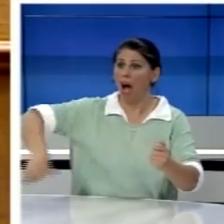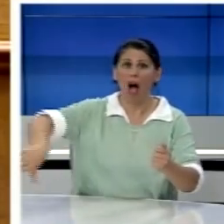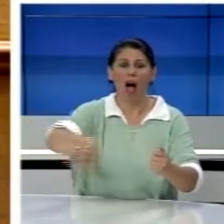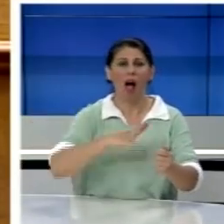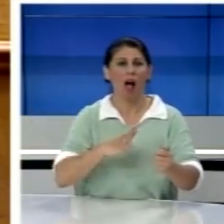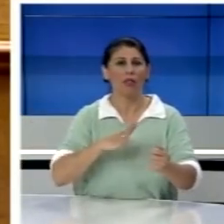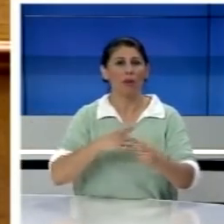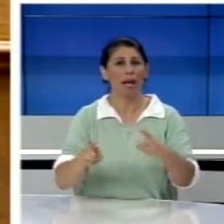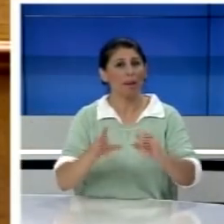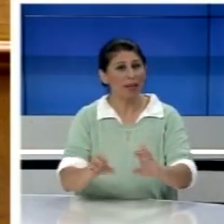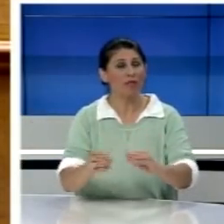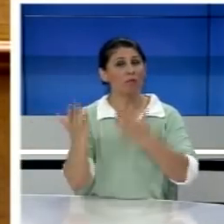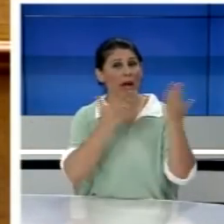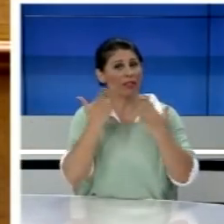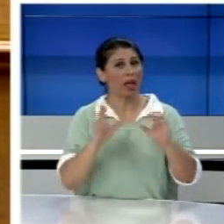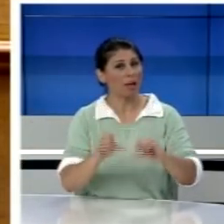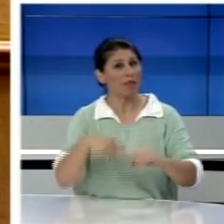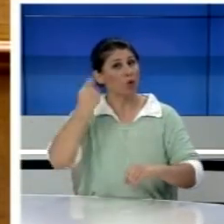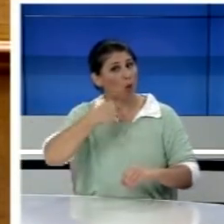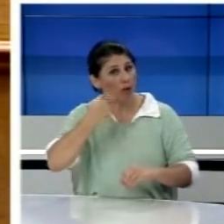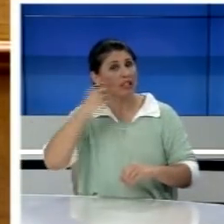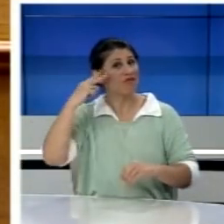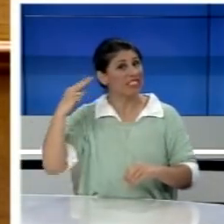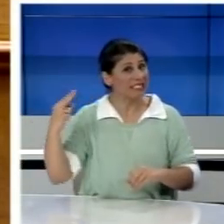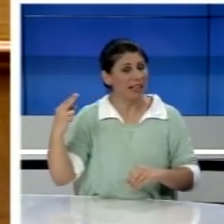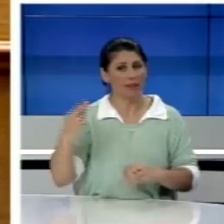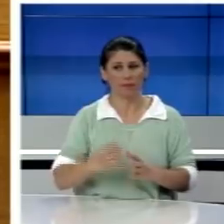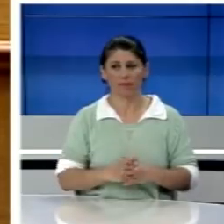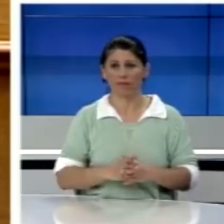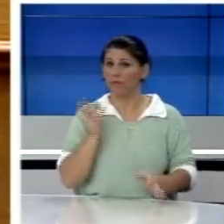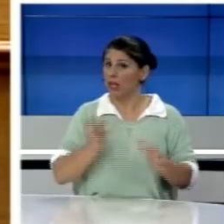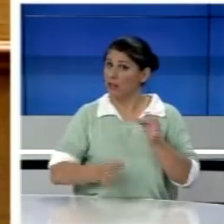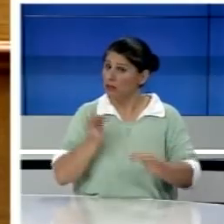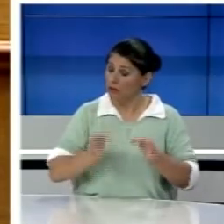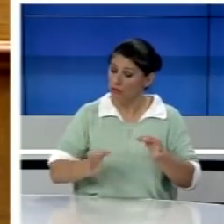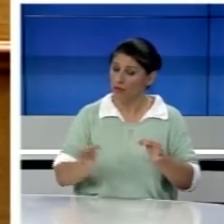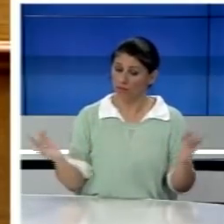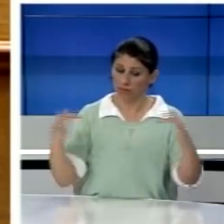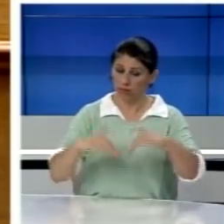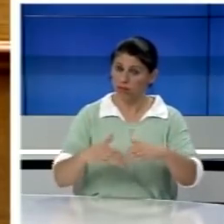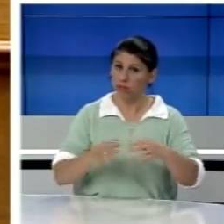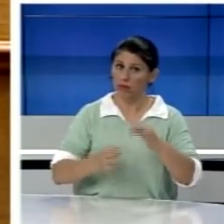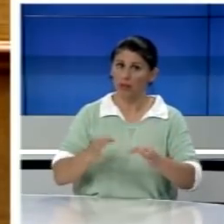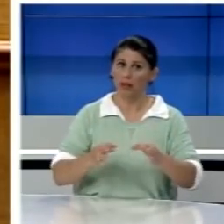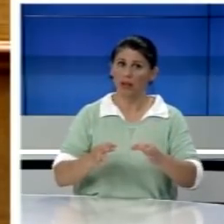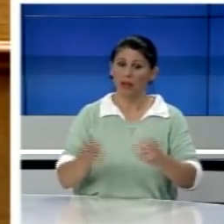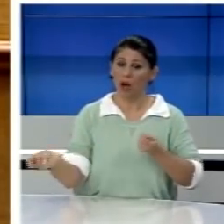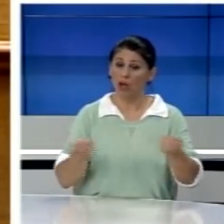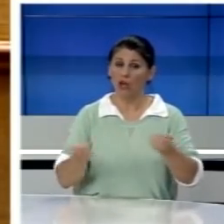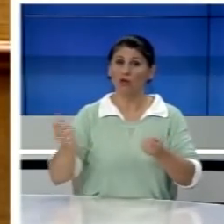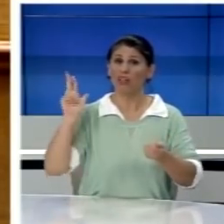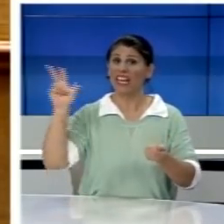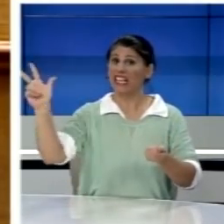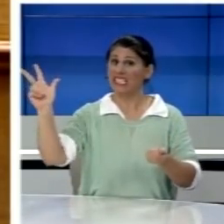εκπαίδευσης, στους μαθητές, στους εκπαιδευτικούς, στους γονείς, στους φοιτητές, να συζητήσουν, να οργανώσουν γενικές